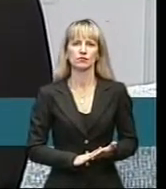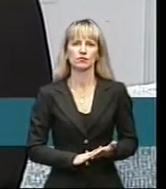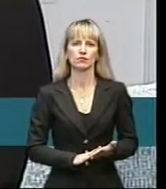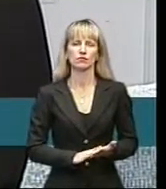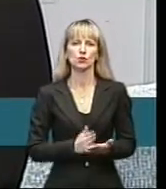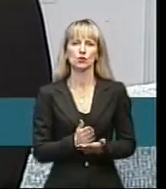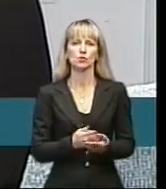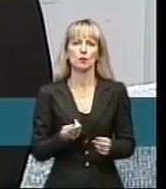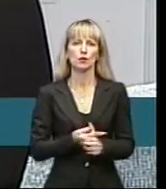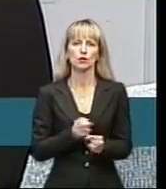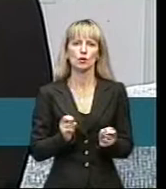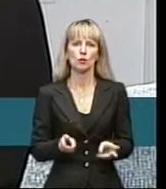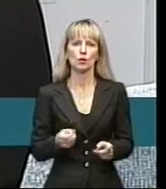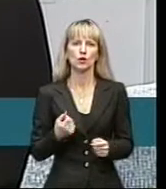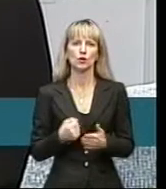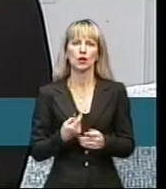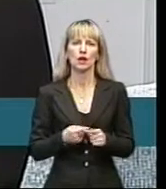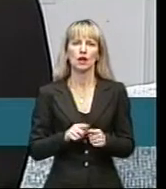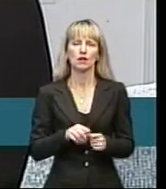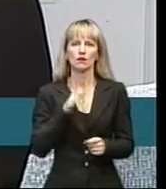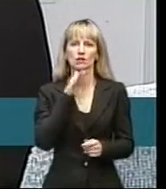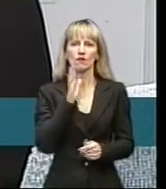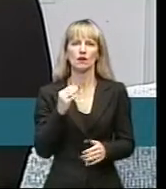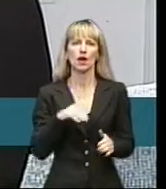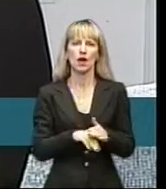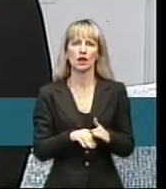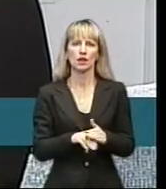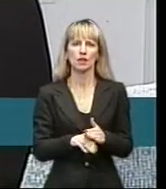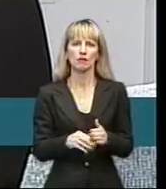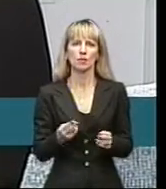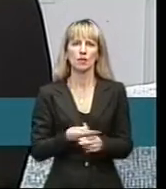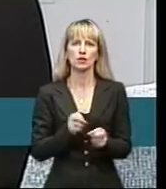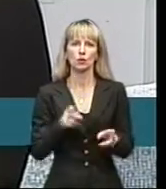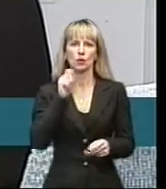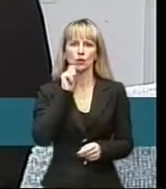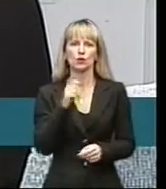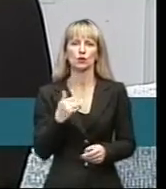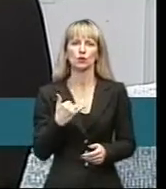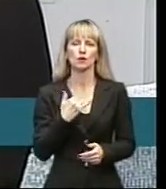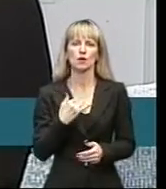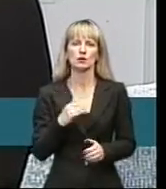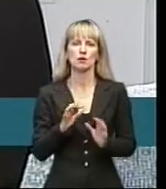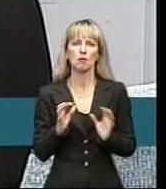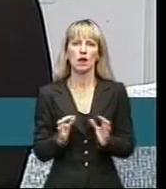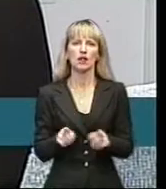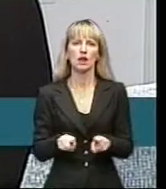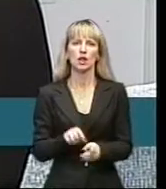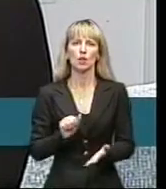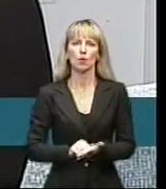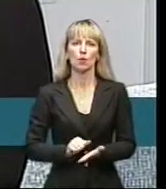Службою безпеки. До цього часу в архіві Служби безпеки України, в нашому галузевому архіві, збереглися такі